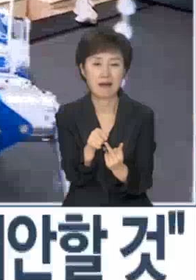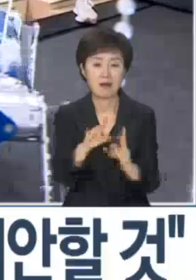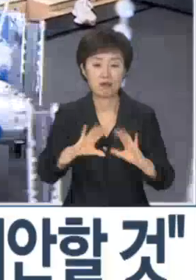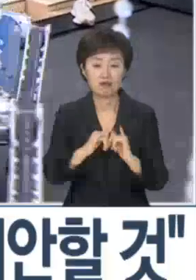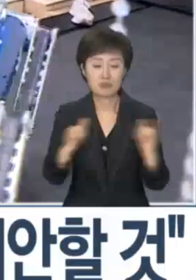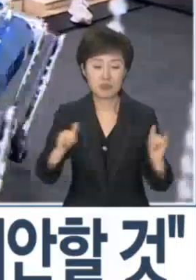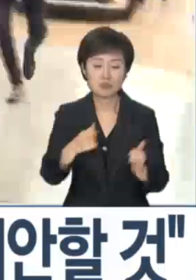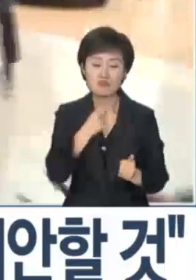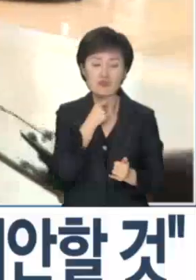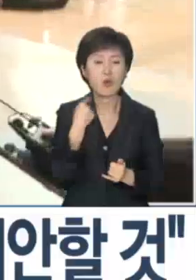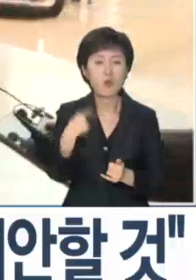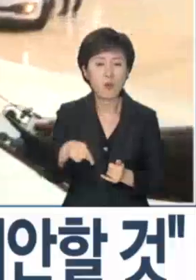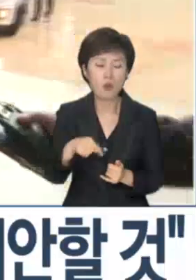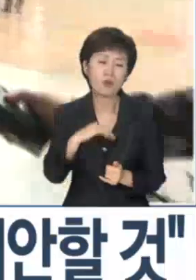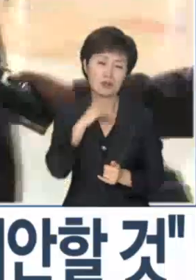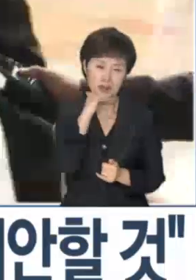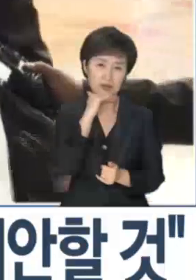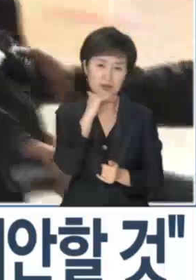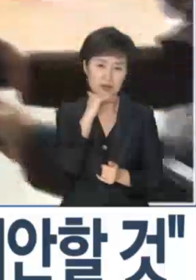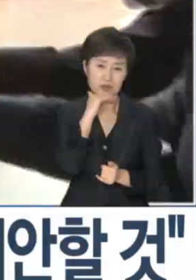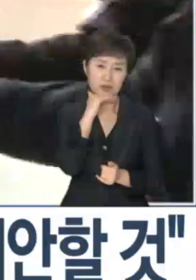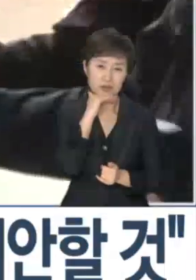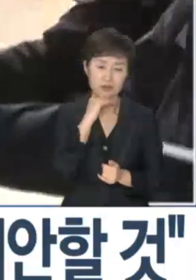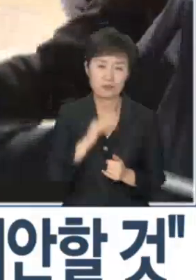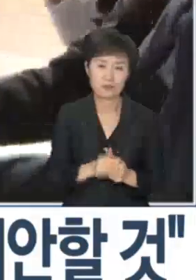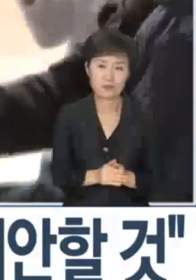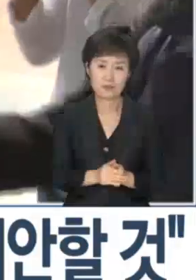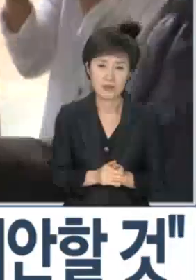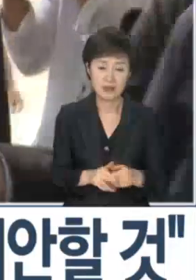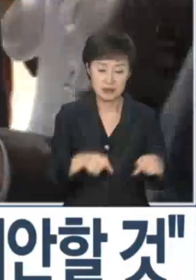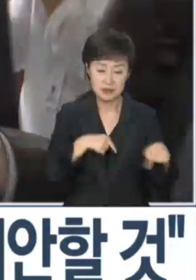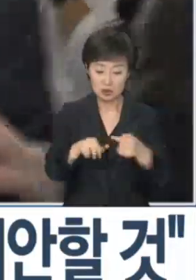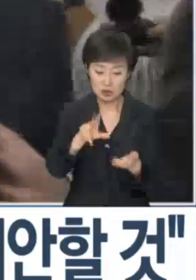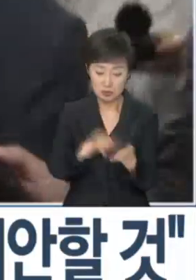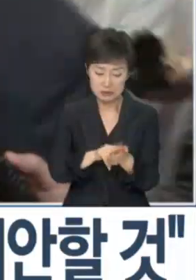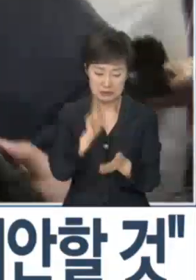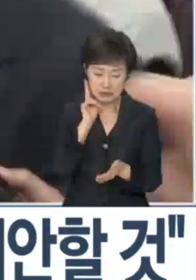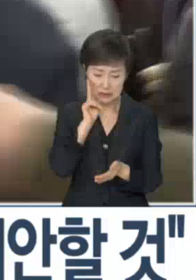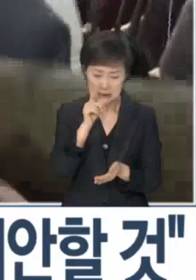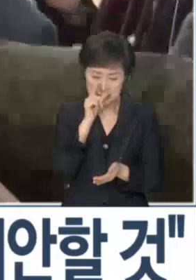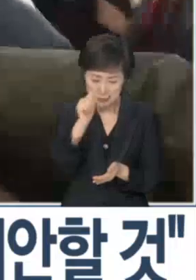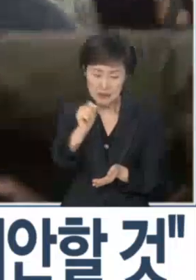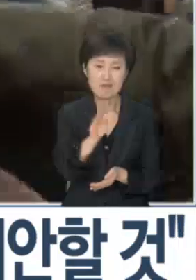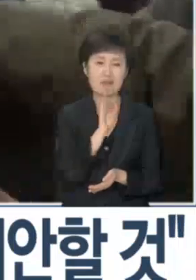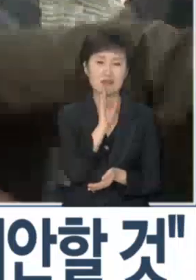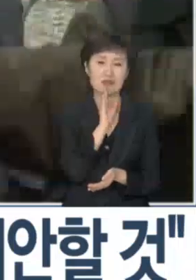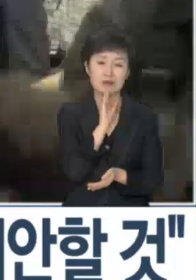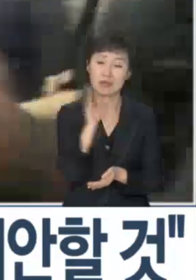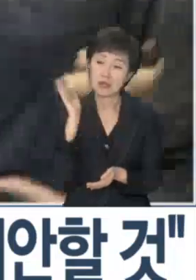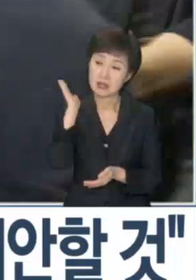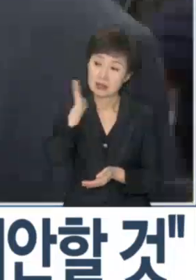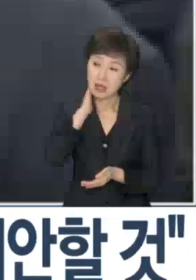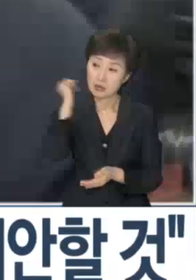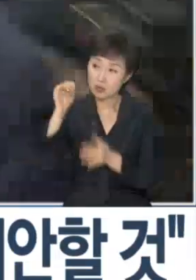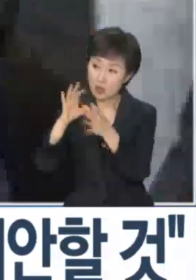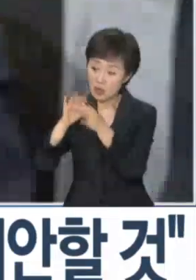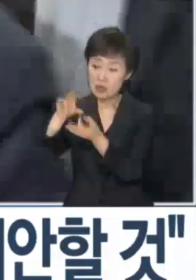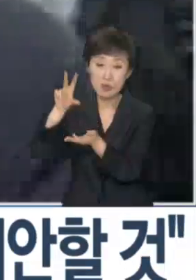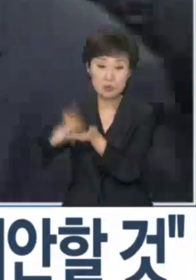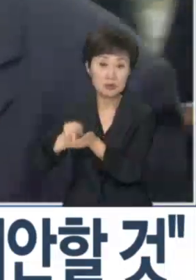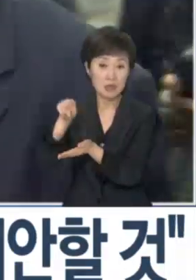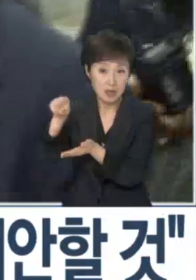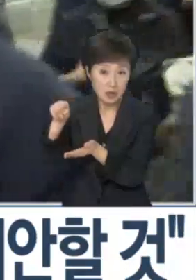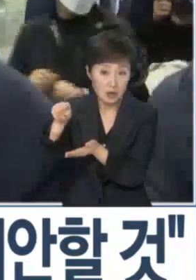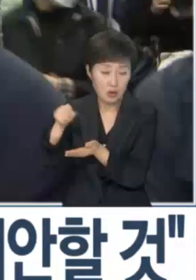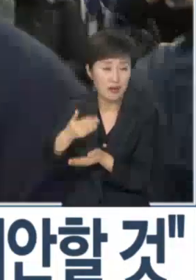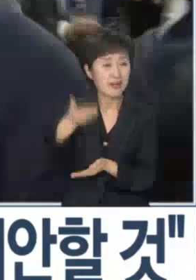변할지는 지켜봐야 된다고 보기 때문에 상당히 예민한 정치적인 문제다. 특히 대통령과 관련된 문제는 역대